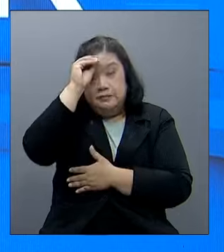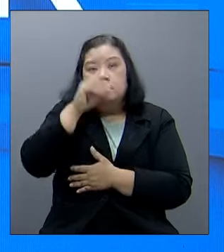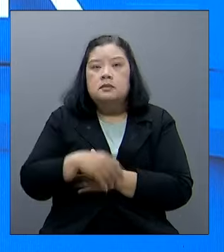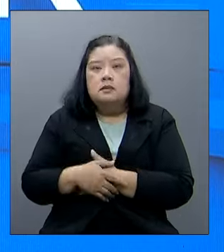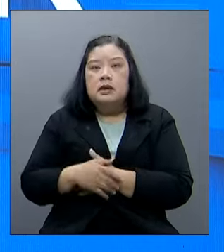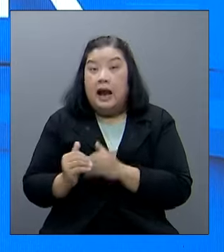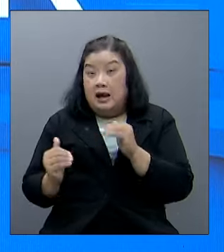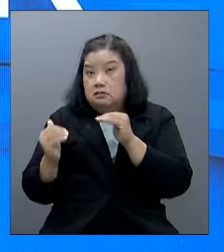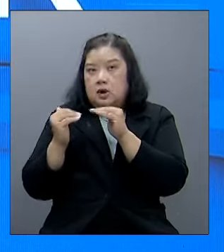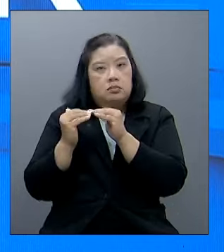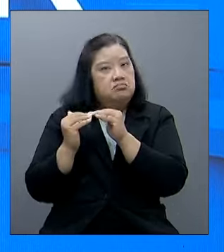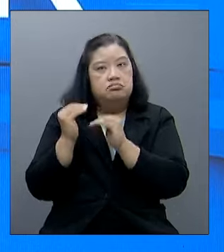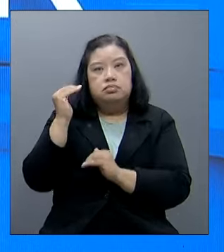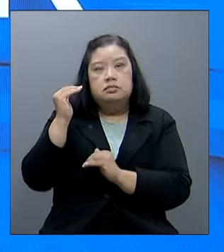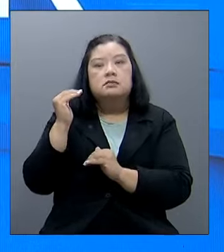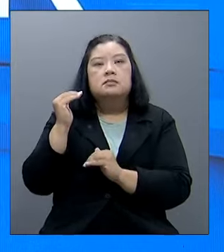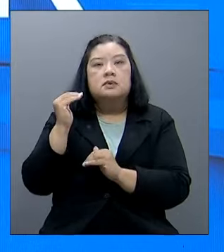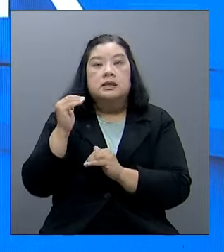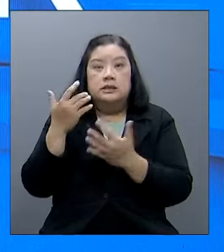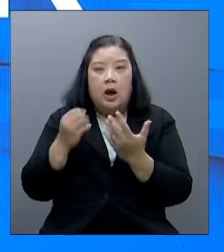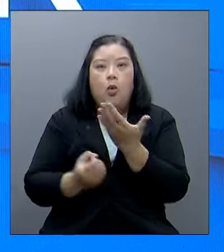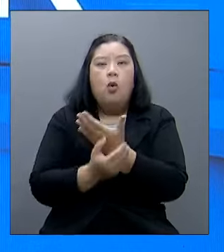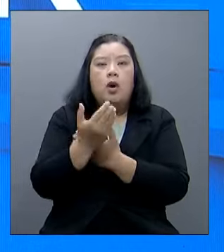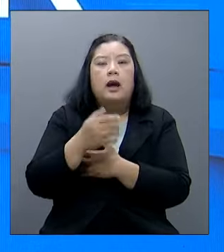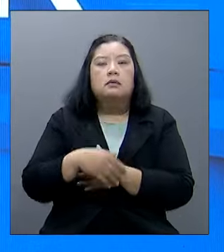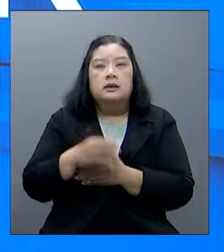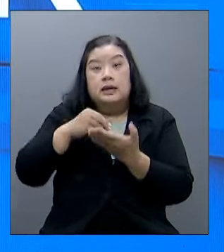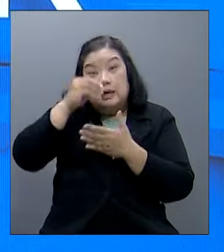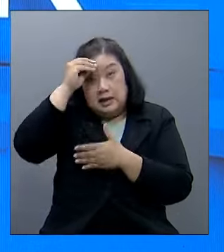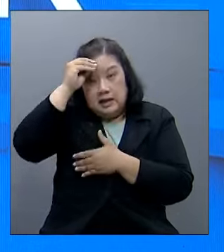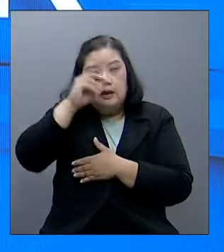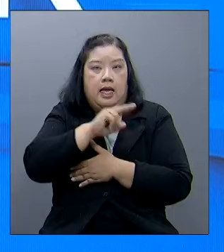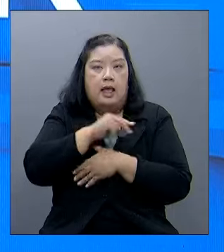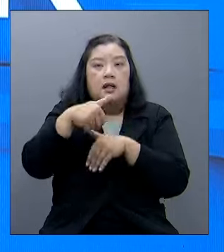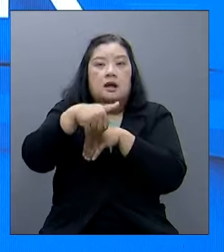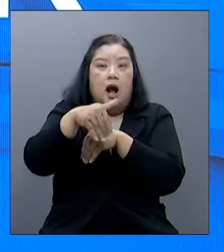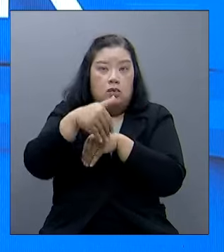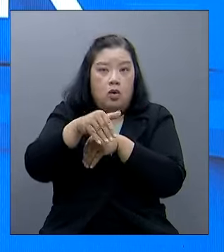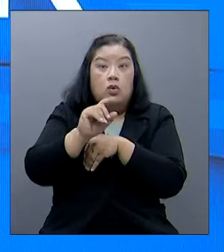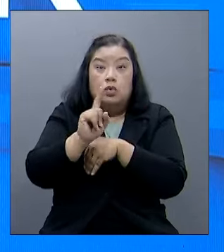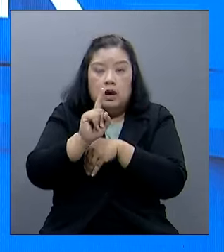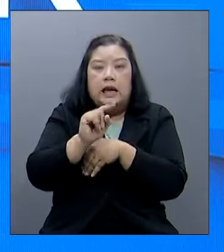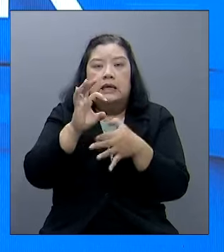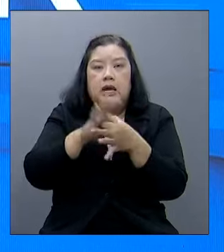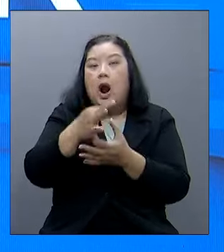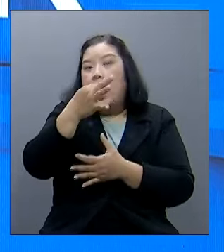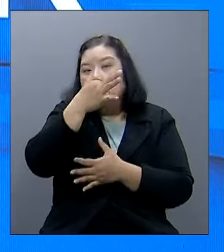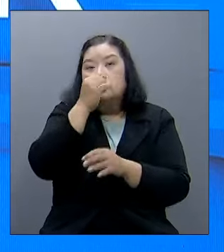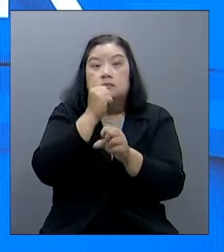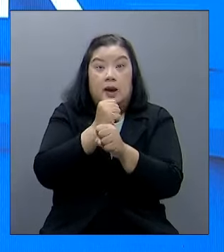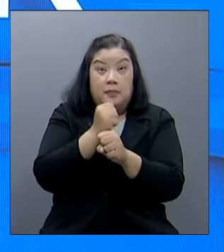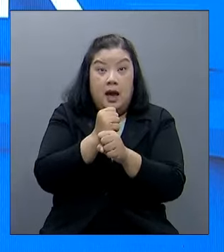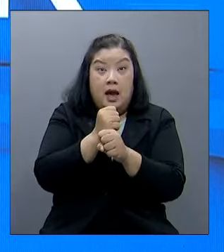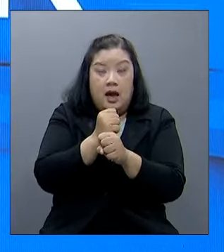แค่ในระบบเท่านั้นแล้วค่ะคุณผู้ชมการขยายโอกาสทางการศึกษาโดยเฉพาะในแง่มุมของวิชาชีพที่สามารถให้เ